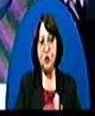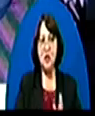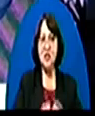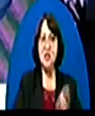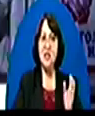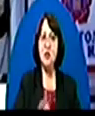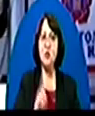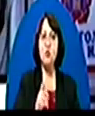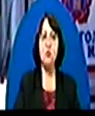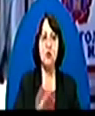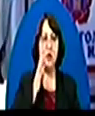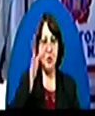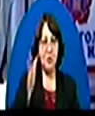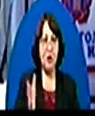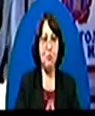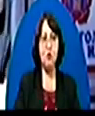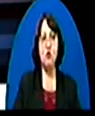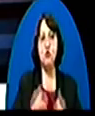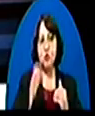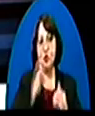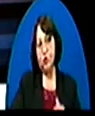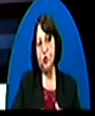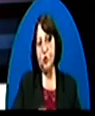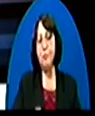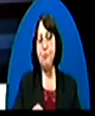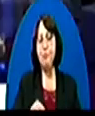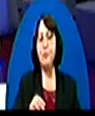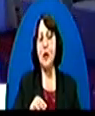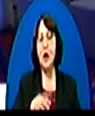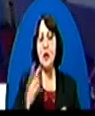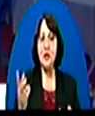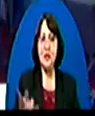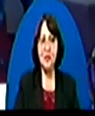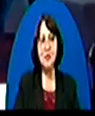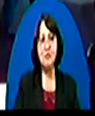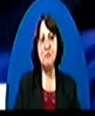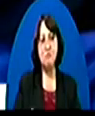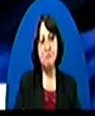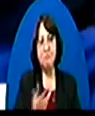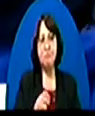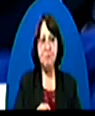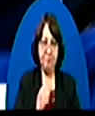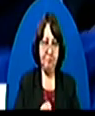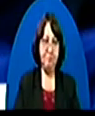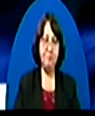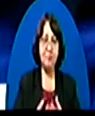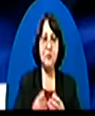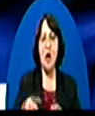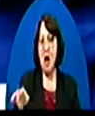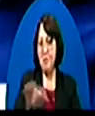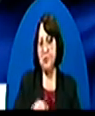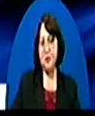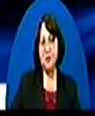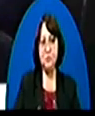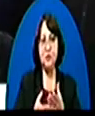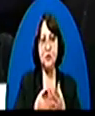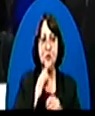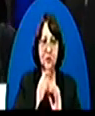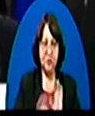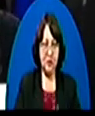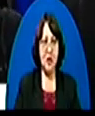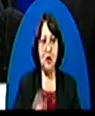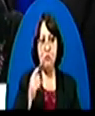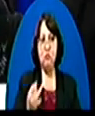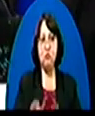дуусгаж, ирээдүйд хамтдаа хөгжихийн төлөө нэр дэвшигчдтэйгээ хүчээ нэгтгэн тэднийг дэмжинэ гэдгээ хөвсгөлчүүд илэрхийллээ. 17